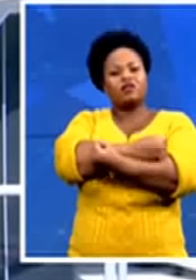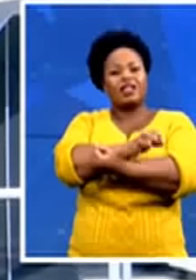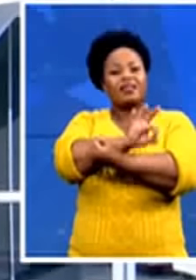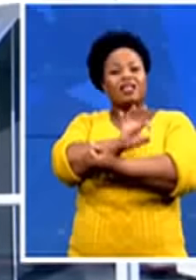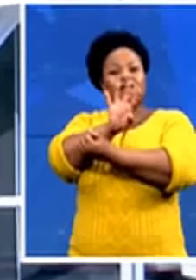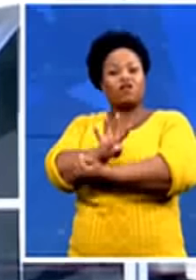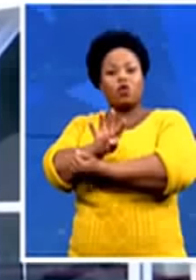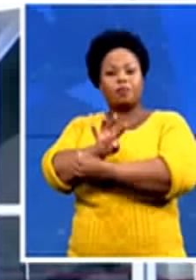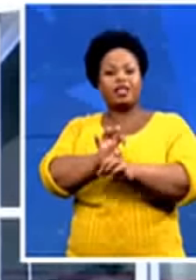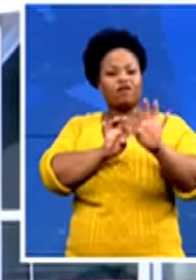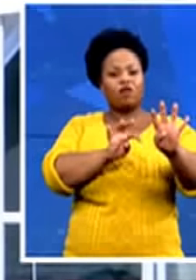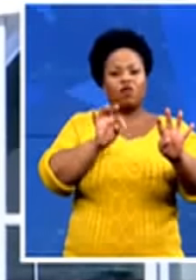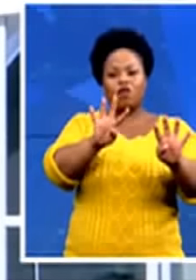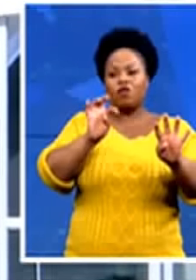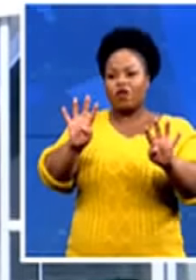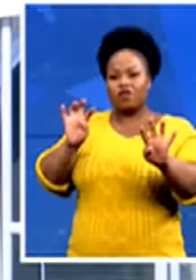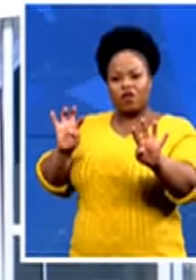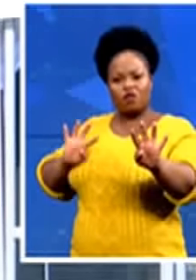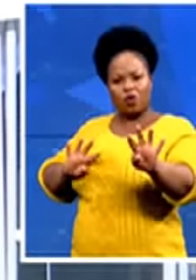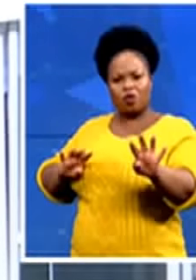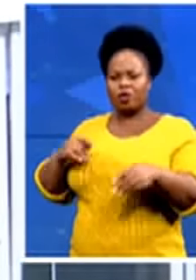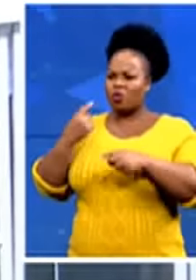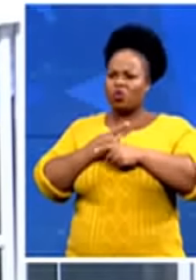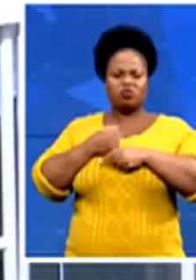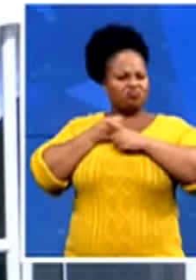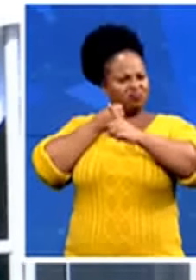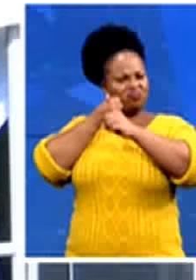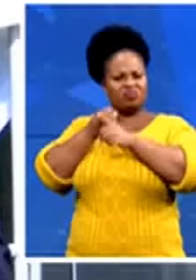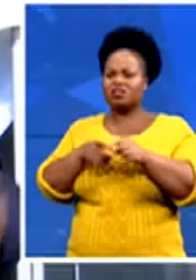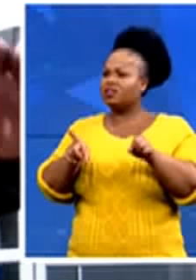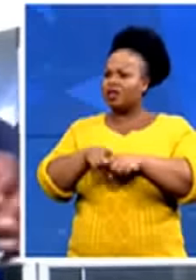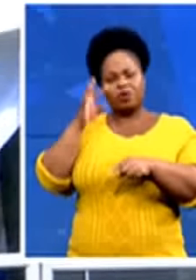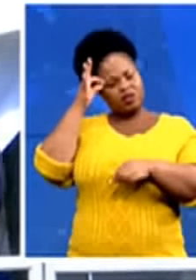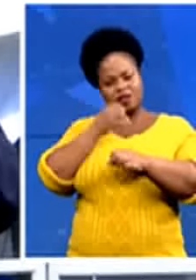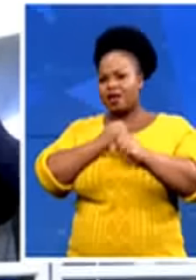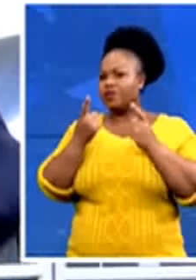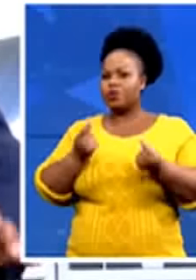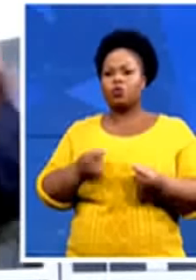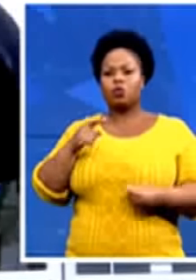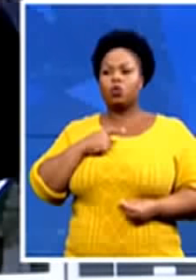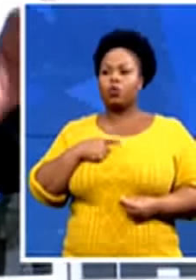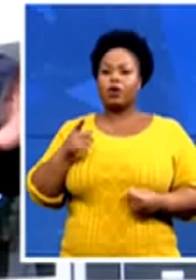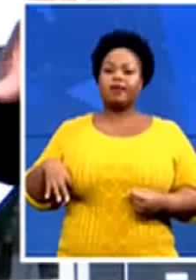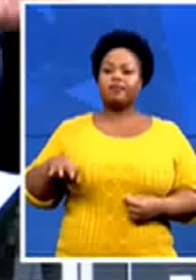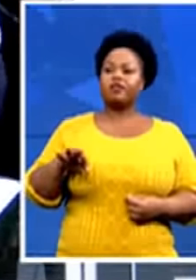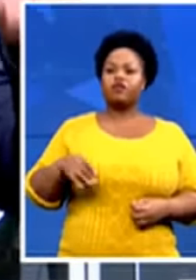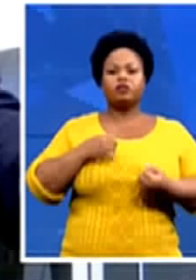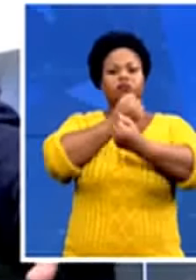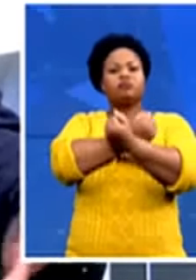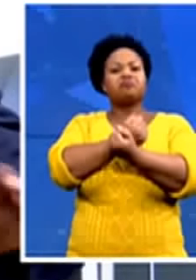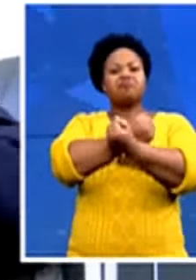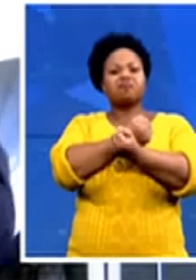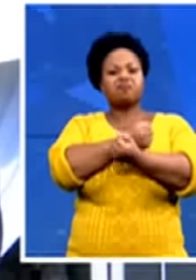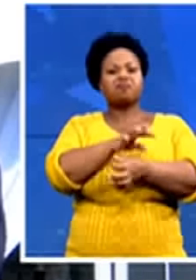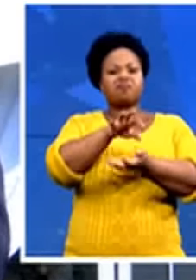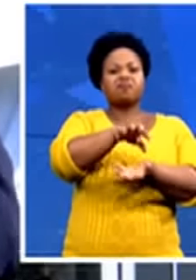kwaMagwaza-Msibi awukho umkhandlo wawakwenza nohulumeni azokwenze lokho uhulumeni wenza ama-co-op ufika ugandaganda ulimela abantu uhambe labo gandaganda bebehlezi vele